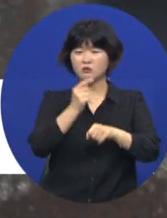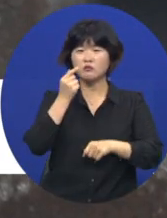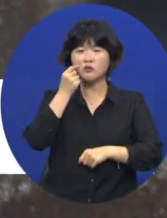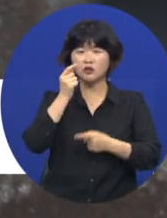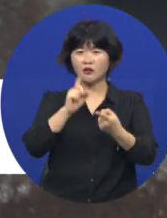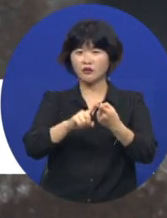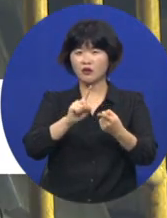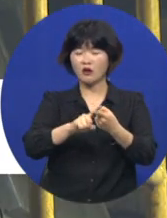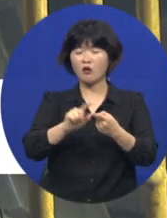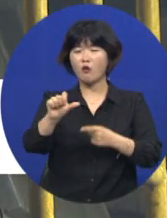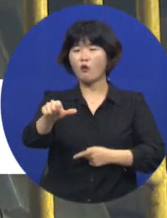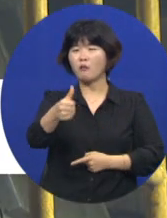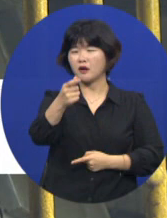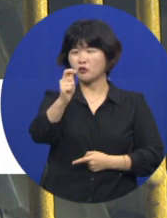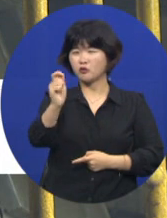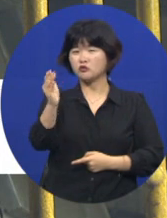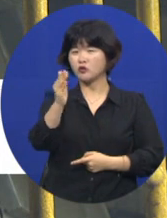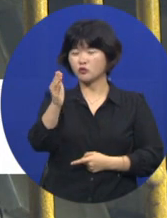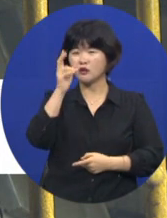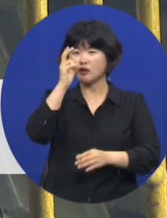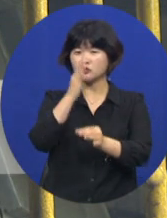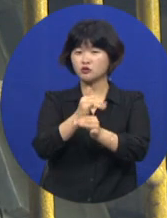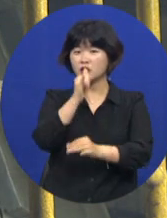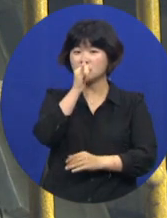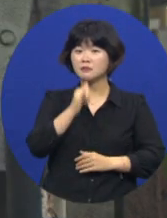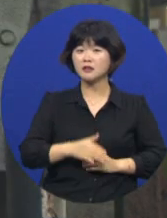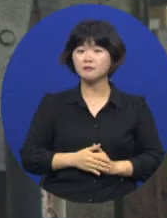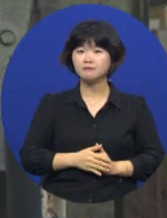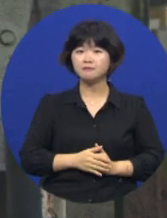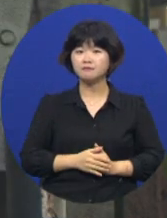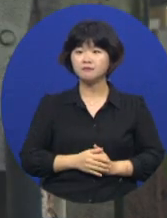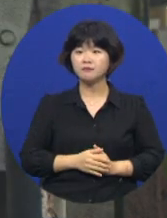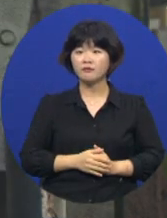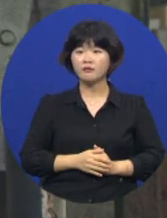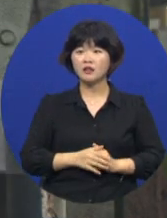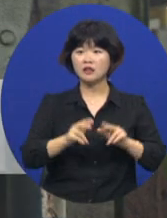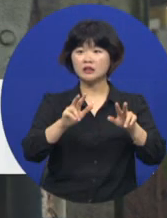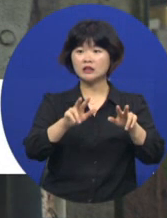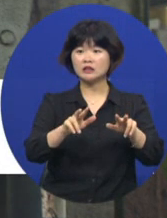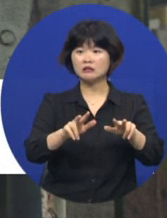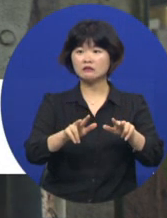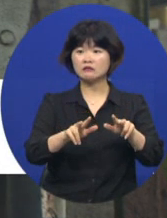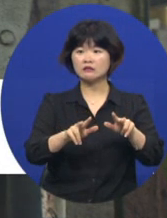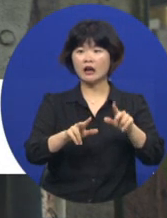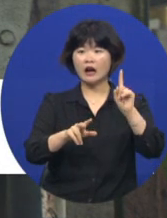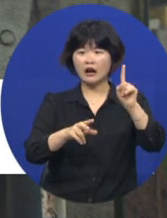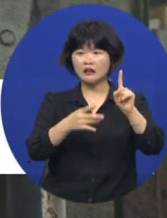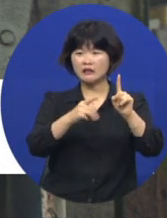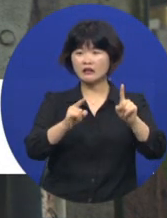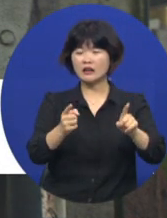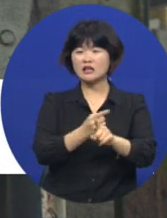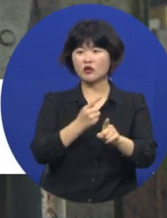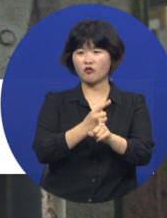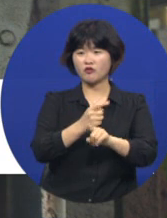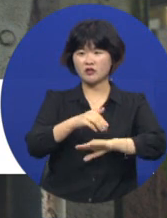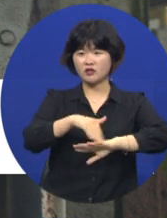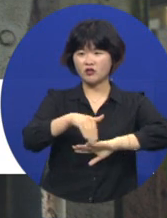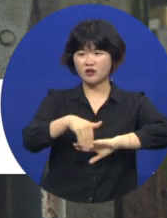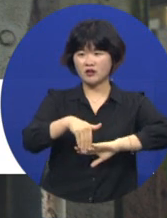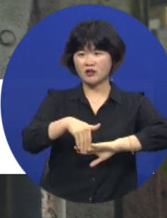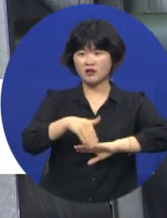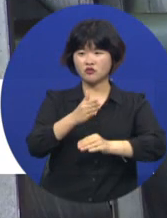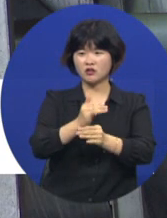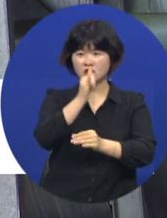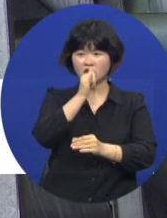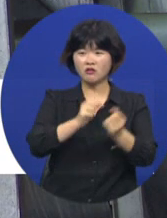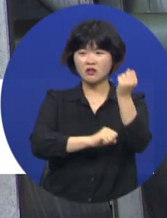음식물 쓰레기만 500톤에 이를 것으로 전망되고 있습니다. 한 대를 계산해서 이렇게 처리할